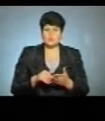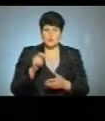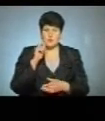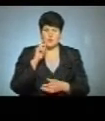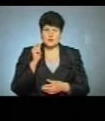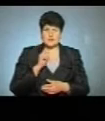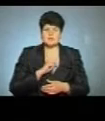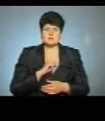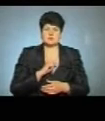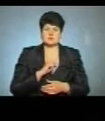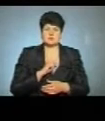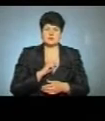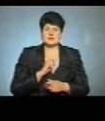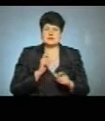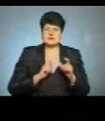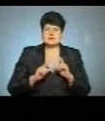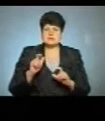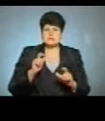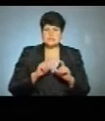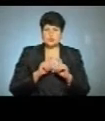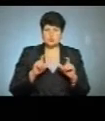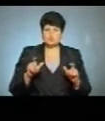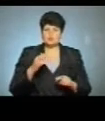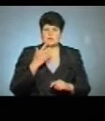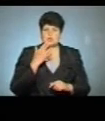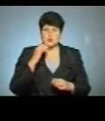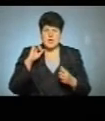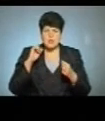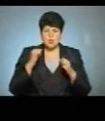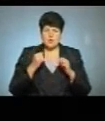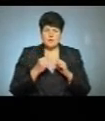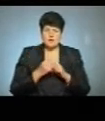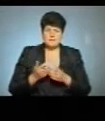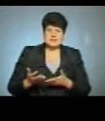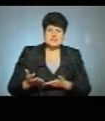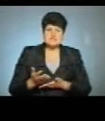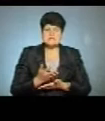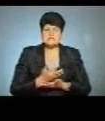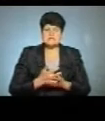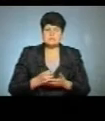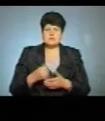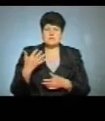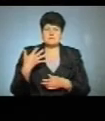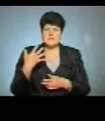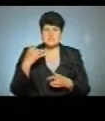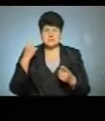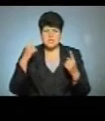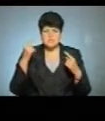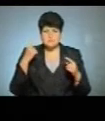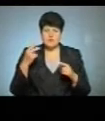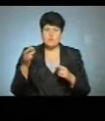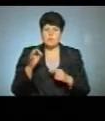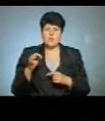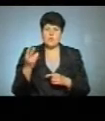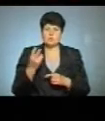Українського інституту національної пам'яті, зібрані 50 міфів про Другу